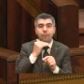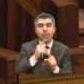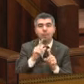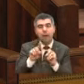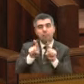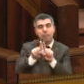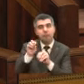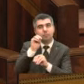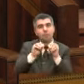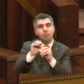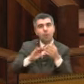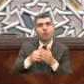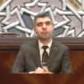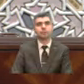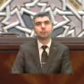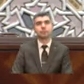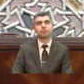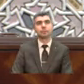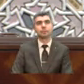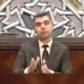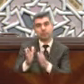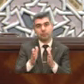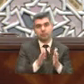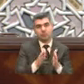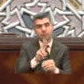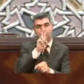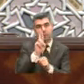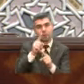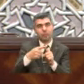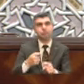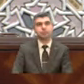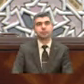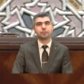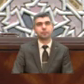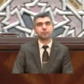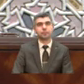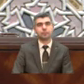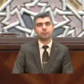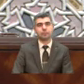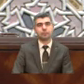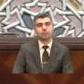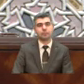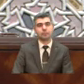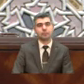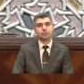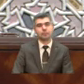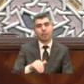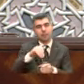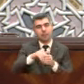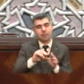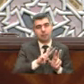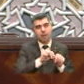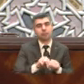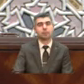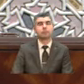يقع ما يقع. شكرا. هل من تعقيب اضافي اخر؟ تفضلوا السيد النائب من فريق التجمع